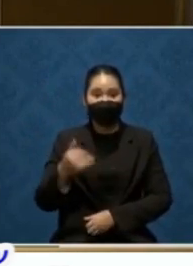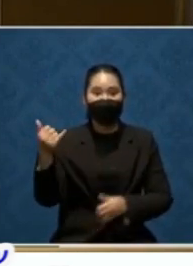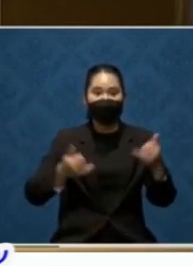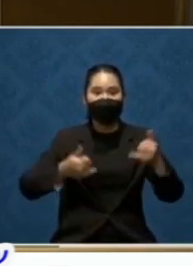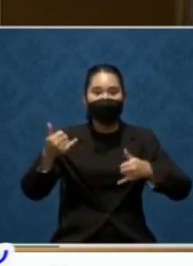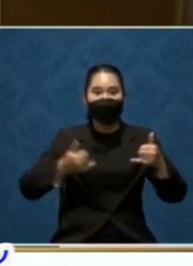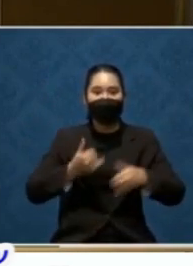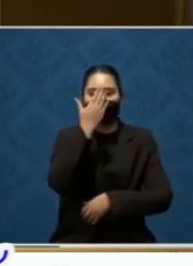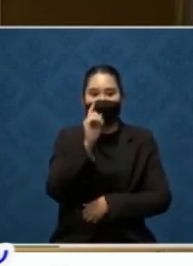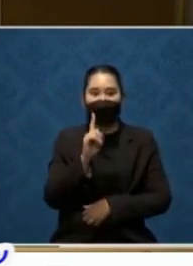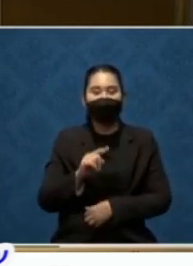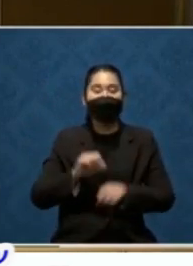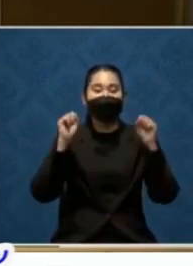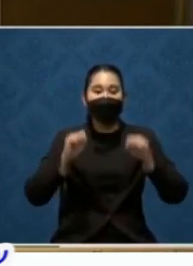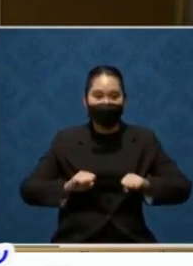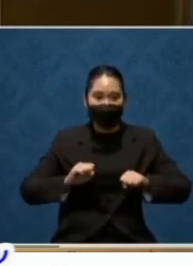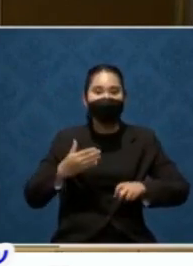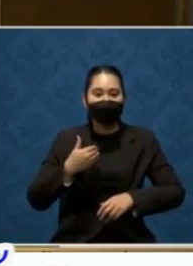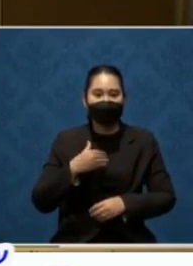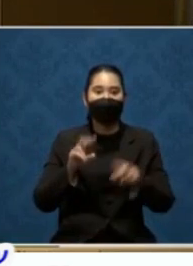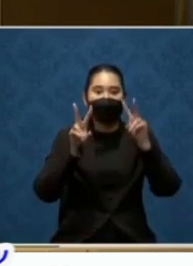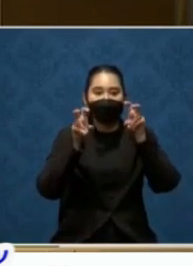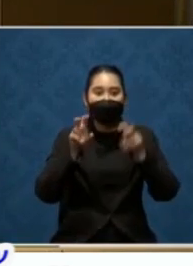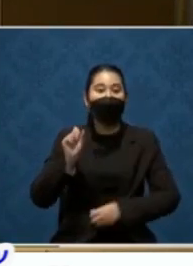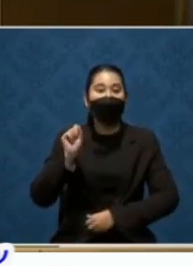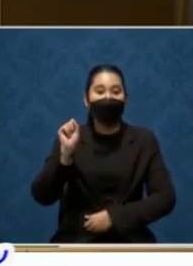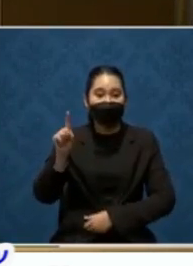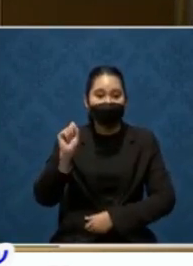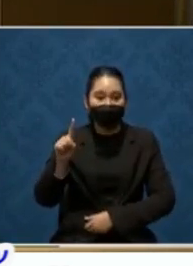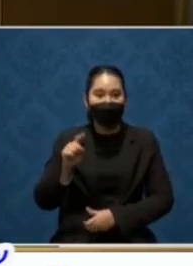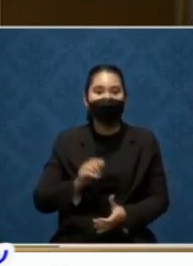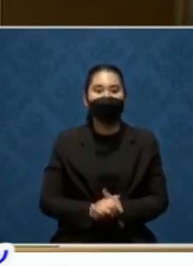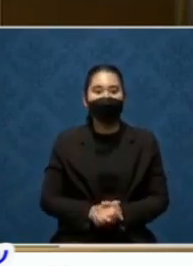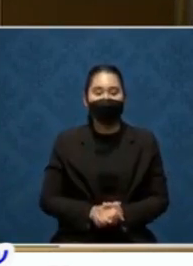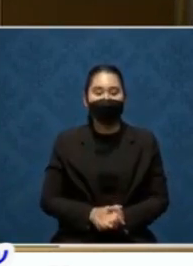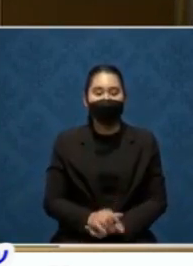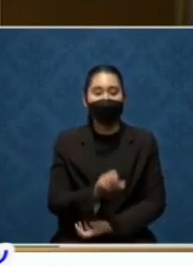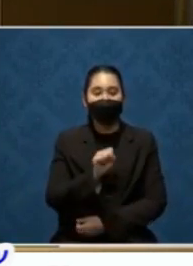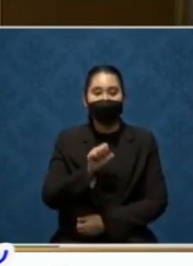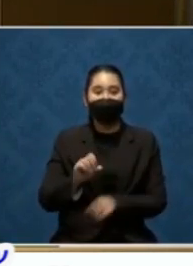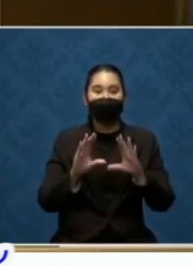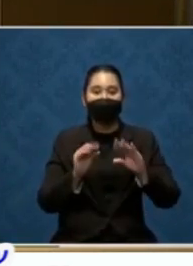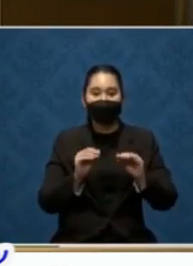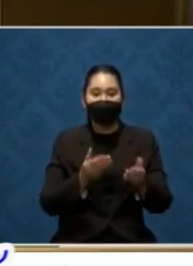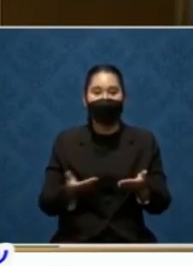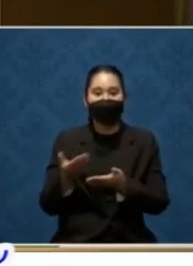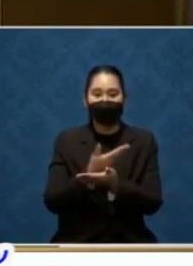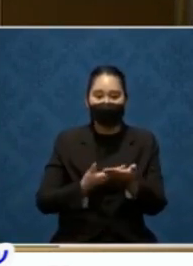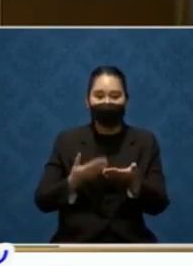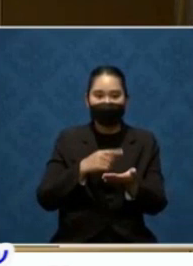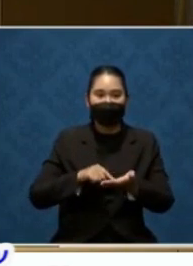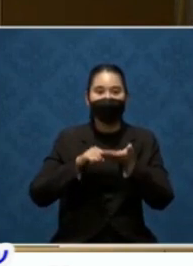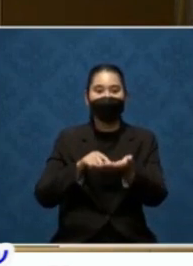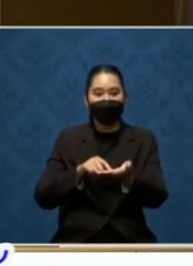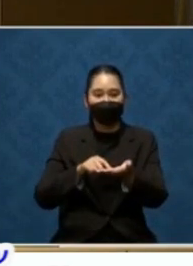ติที่ต้องลงมติคือญัตติด่วนเรื่องขอให้สภาผู้แทนราษฎรพิจารณาเสนอต่อคณะรัฐมน